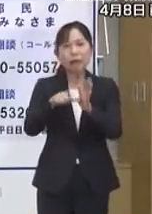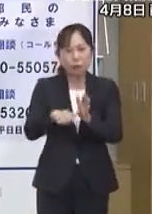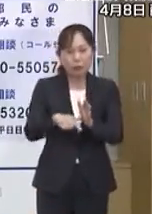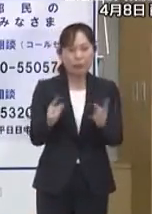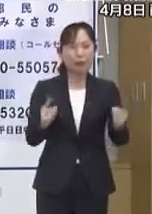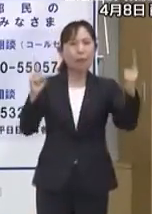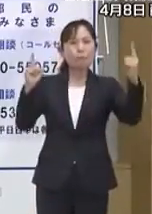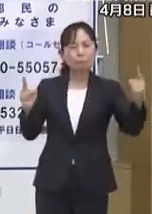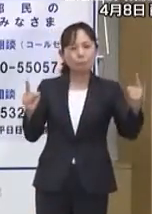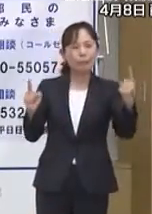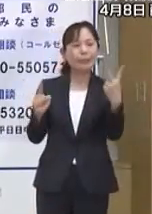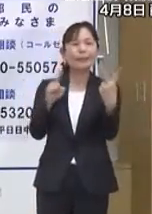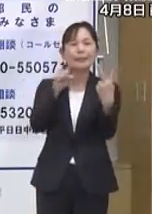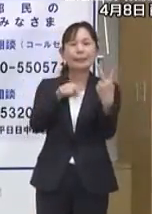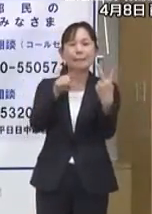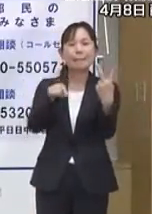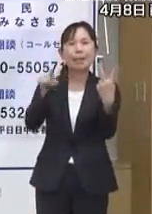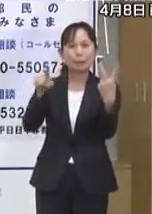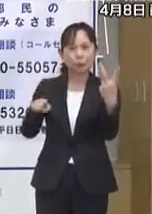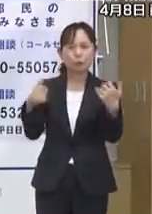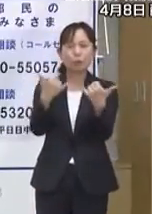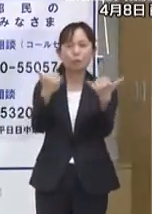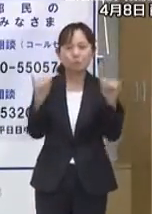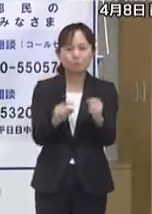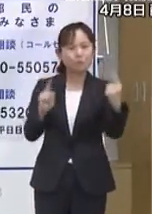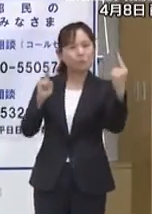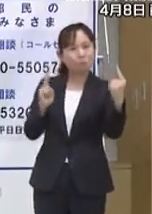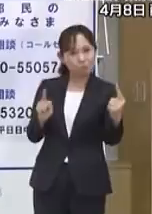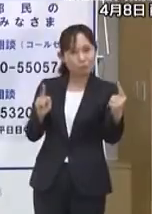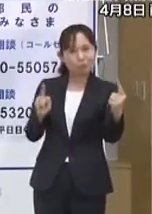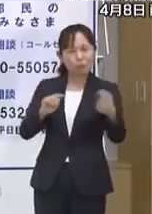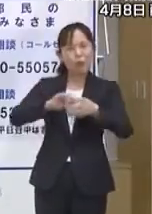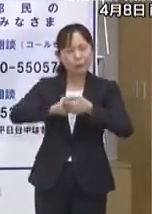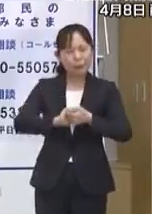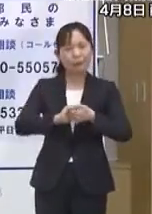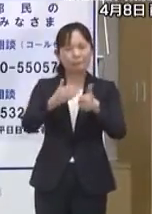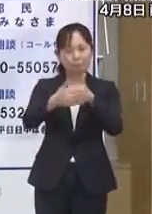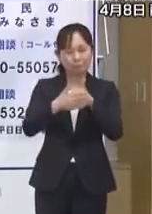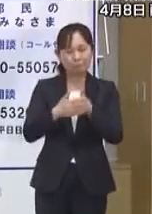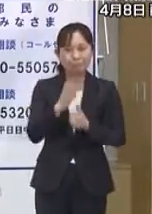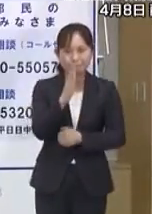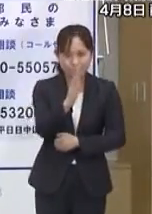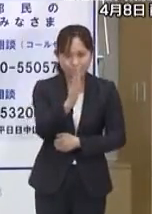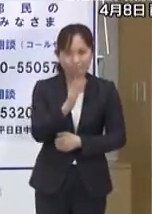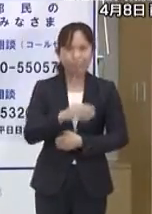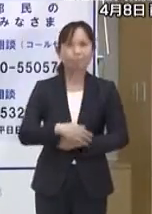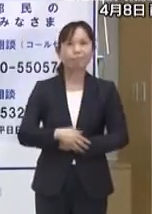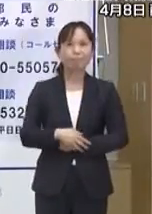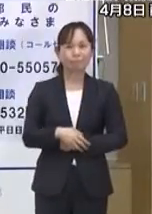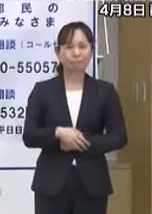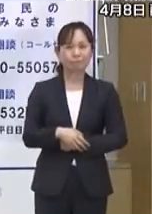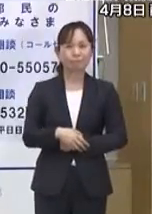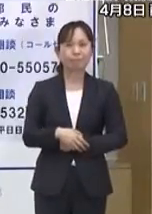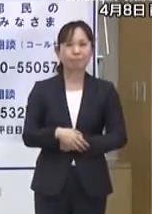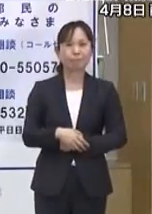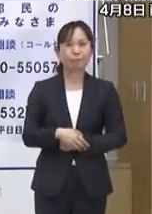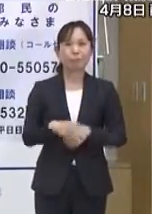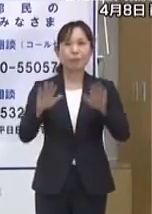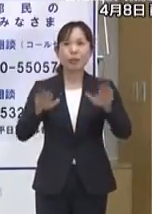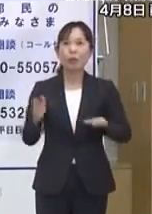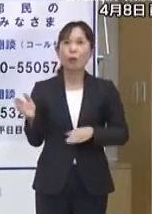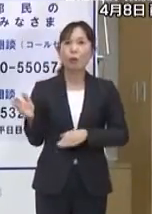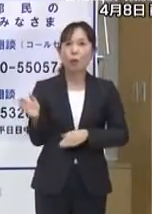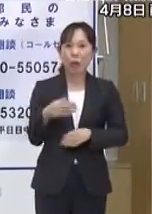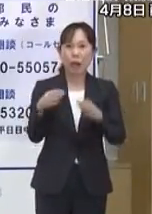2m 確保するソーシャルディスタンスの実践をお願いいたしますまた今日から東京